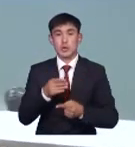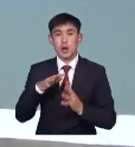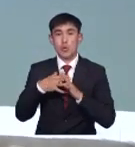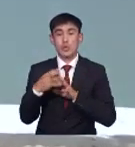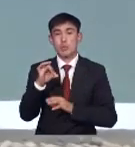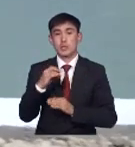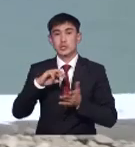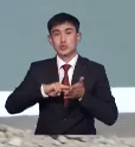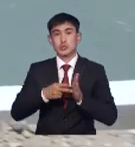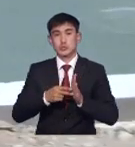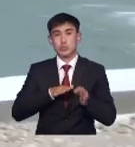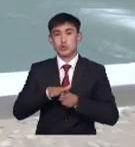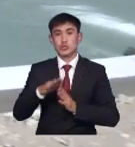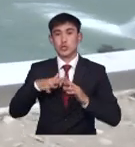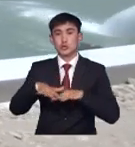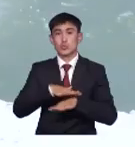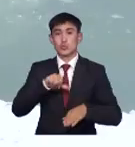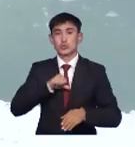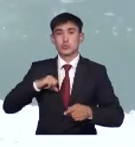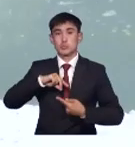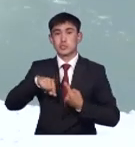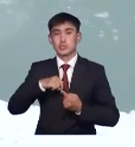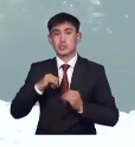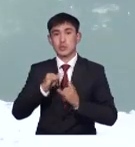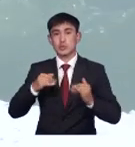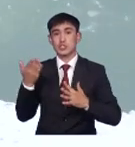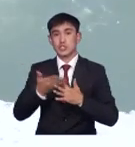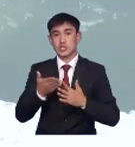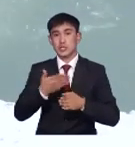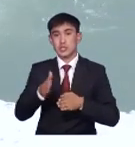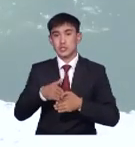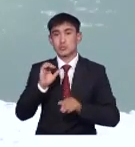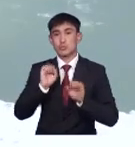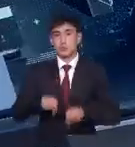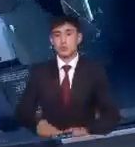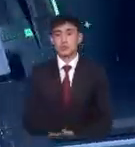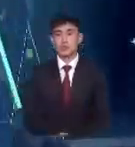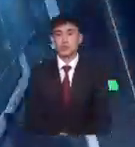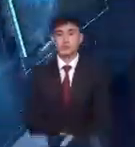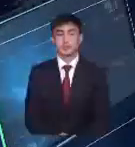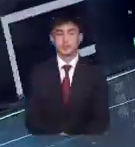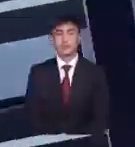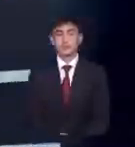аманаты жобасы арқылы тұрғындар өз бизнестерін дамытуға жеңілдетілген несие алуға мүмкіндіктері